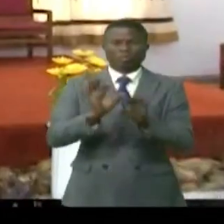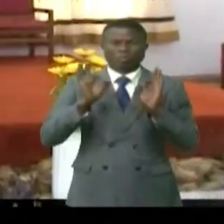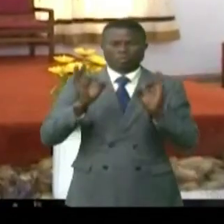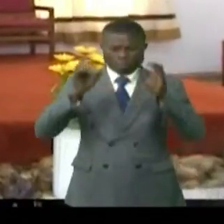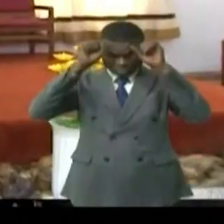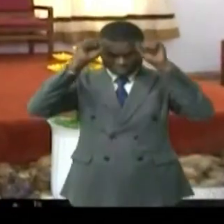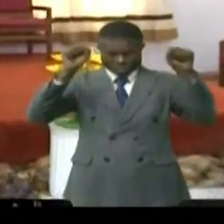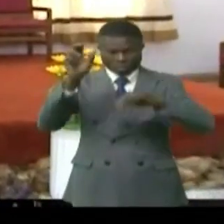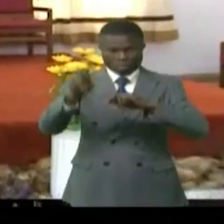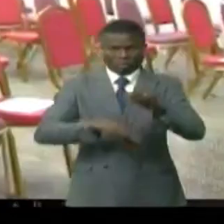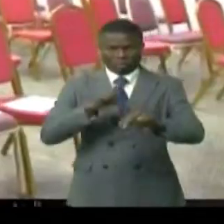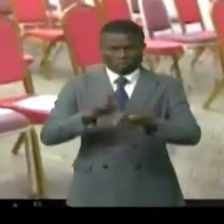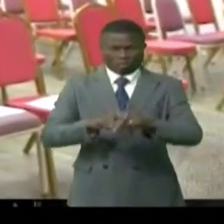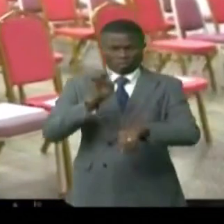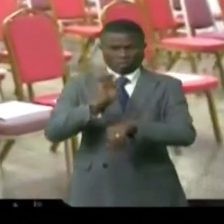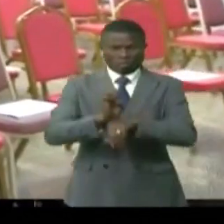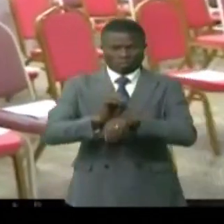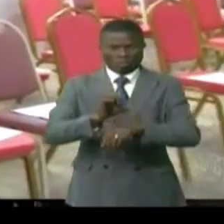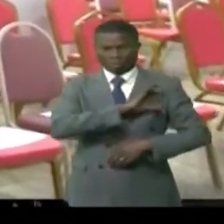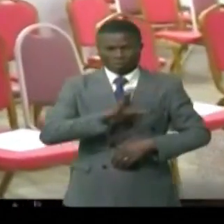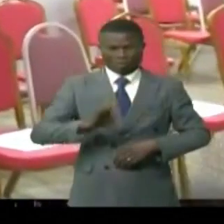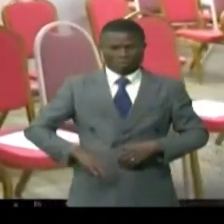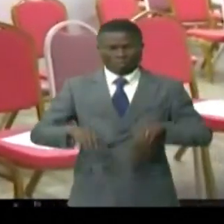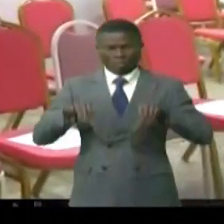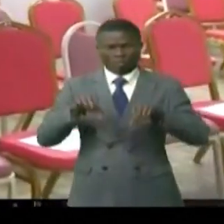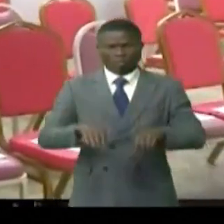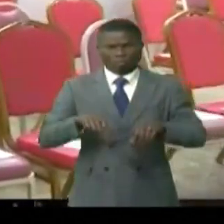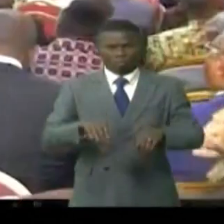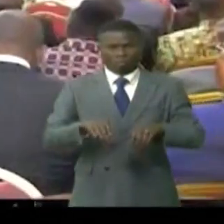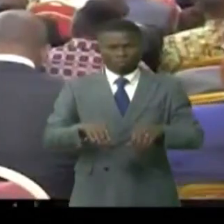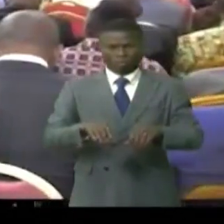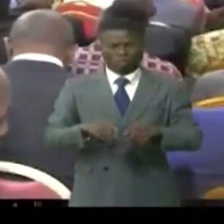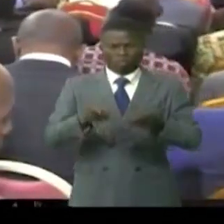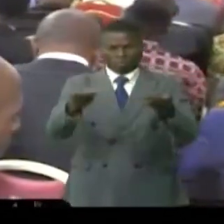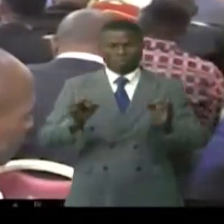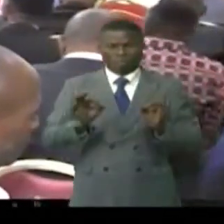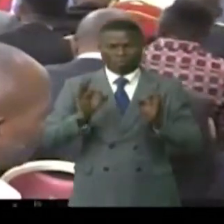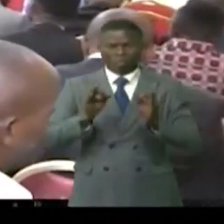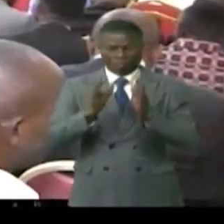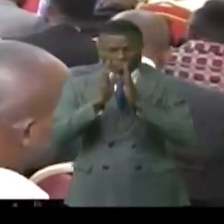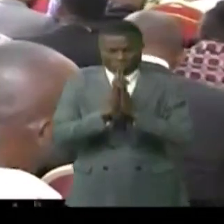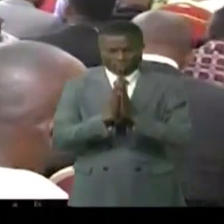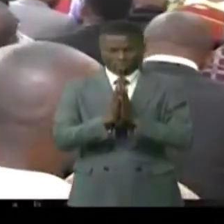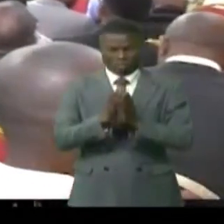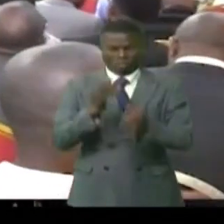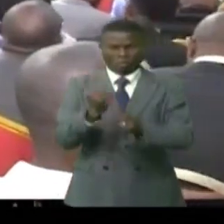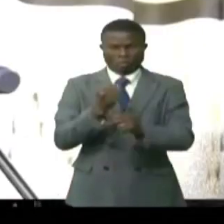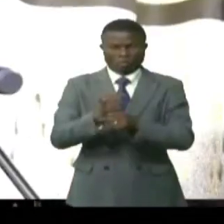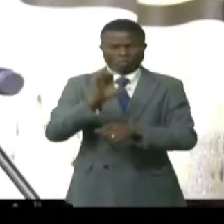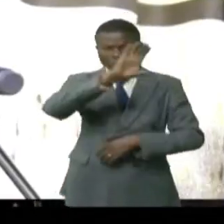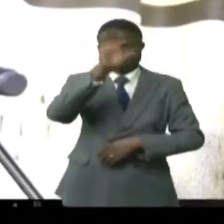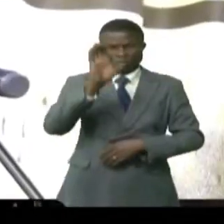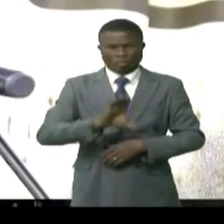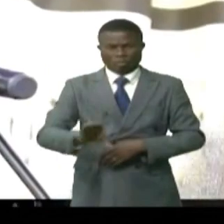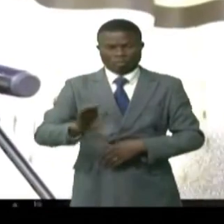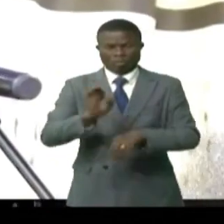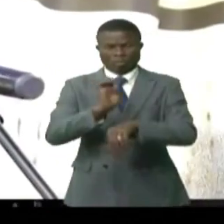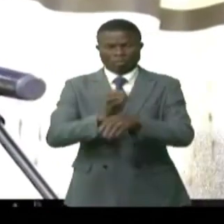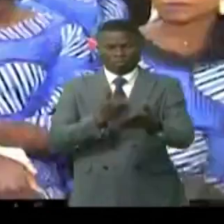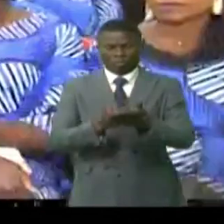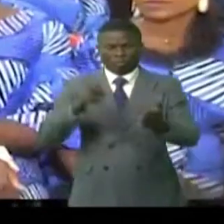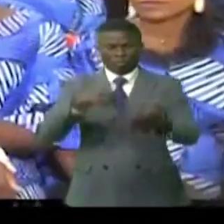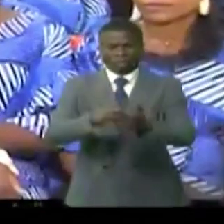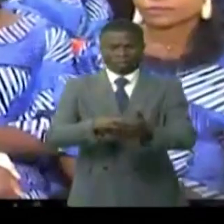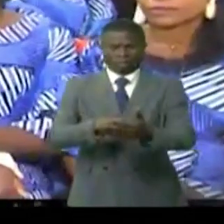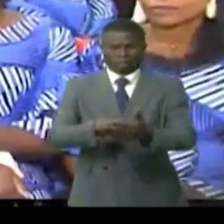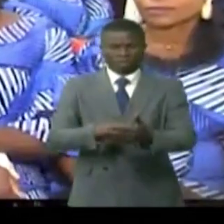la présidence nationale de l'église du Christ au Congo est un nouveau lieu de culte au service de la communauté religieuse